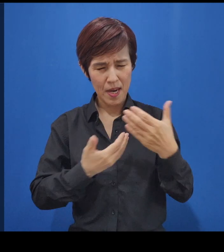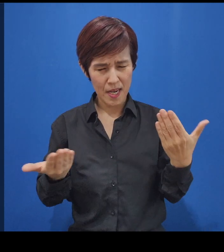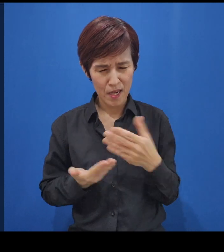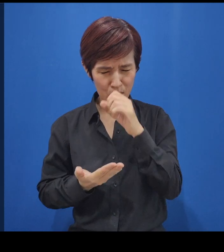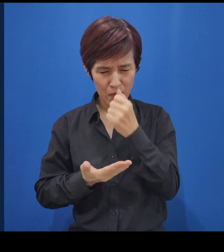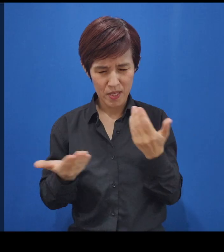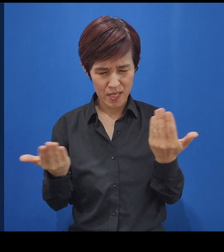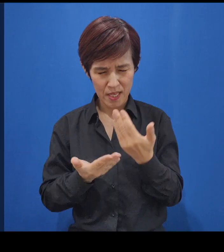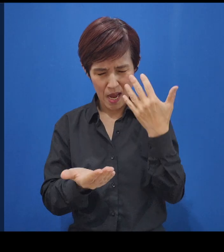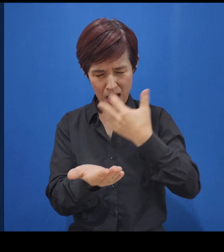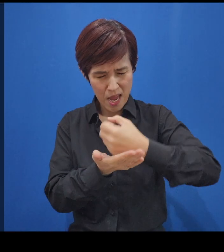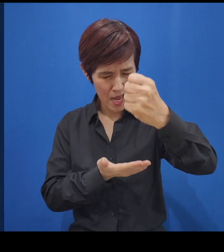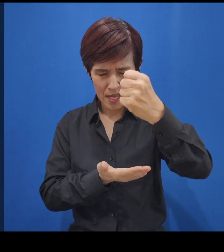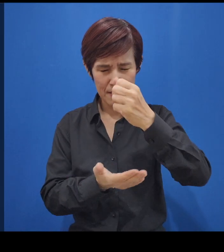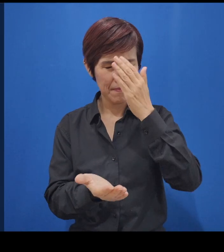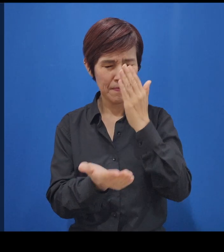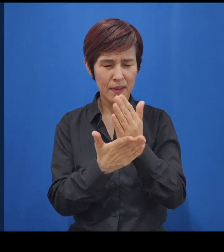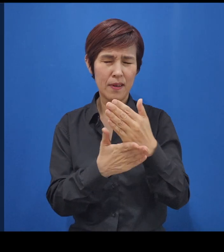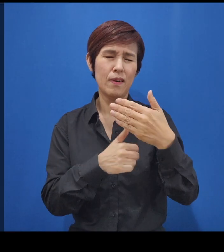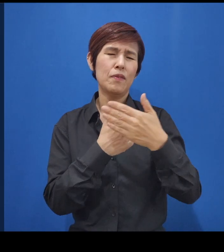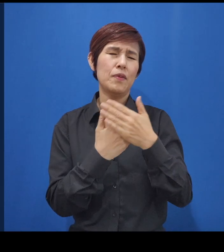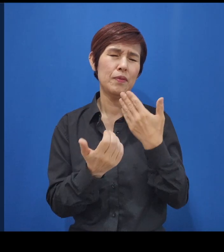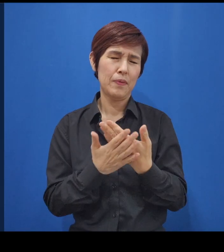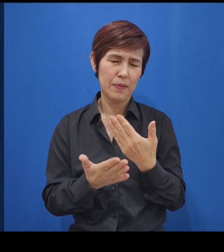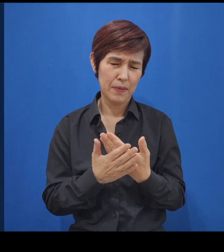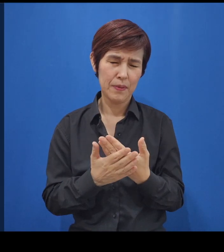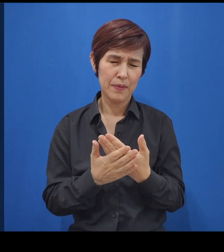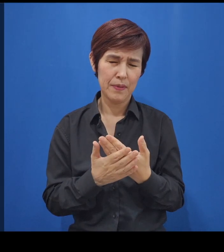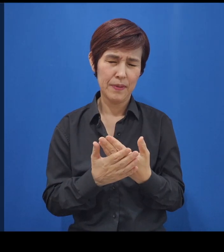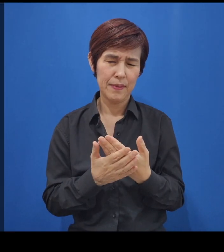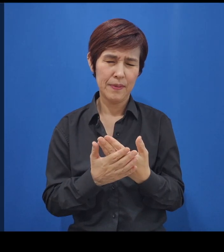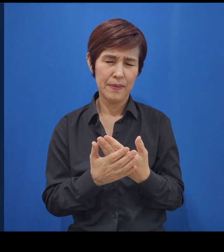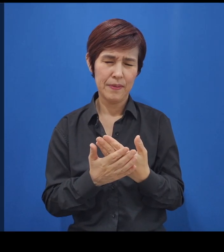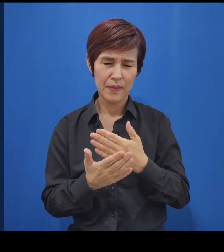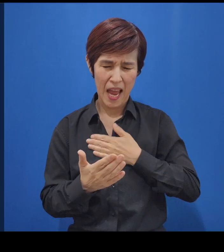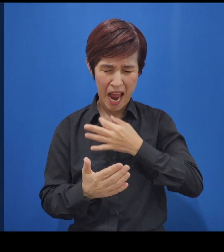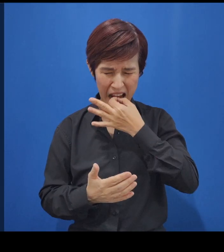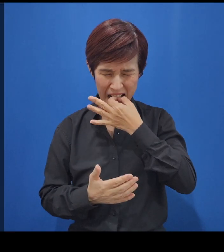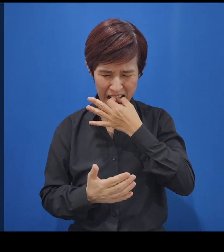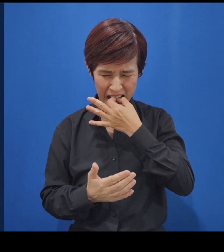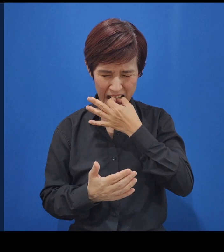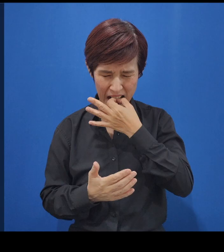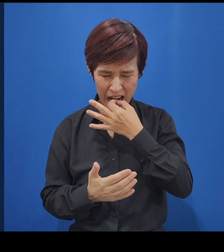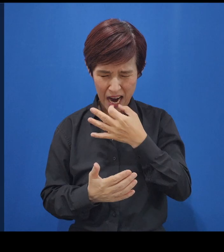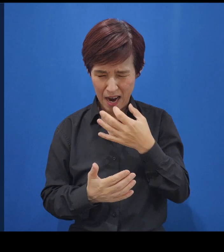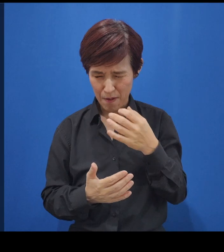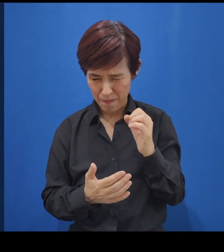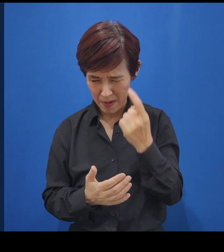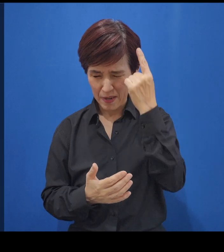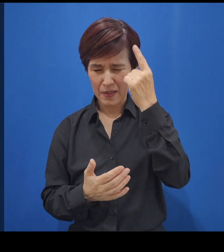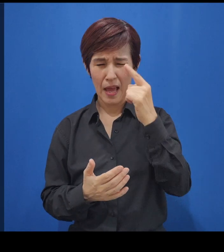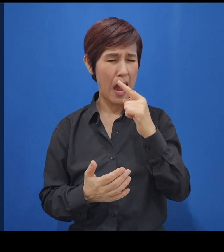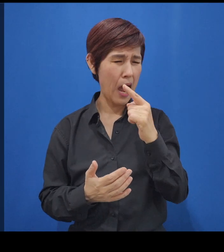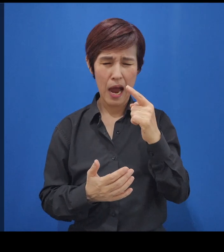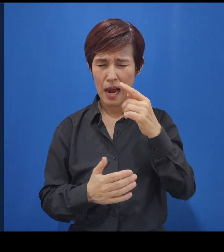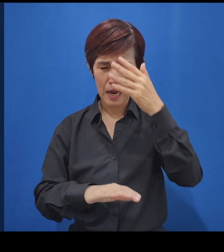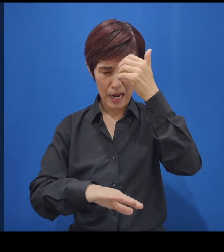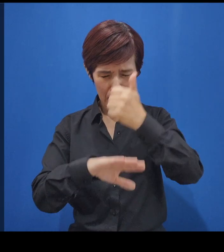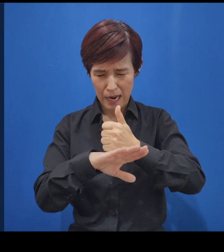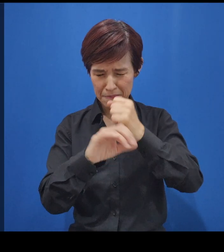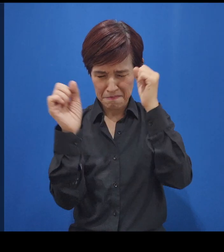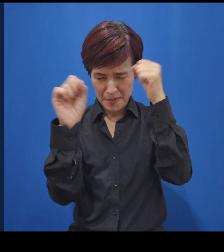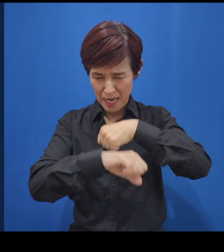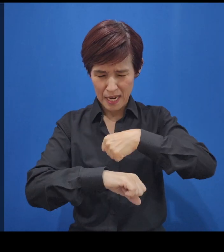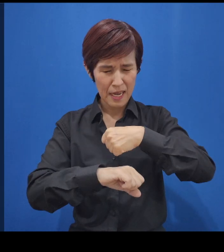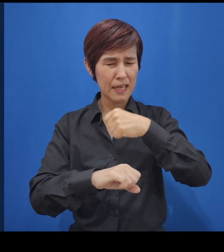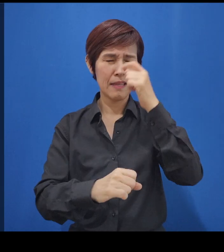맡겨주신 좋은 직분들 다 빼앗기는 일이 없기를 원합니다. 지금 내가 내 욕심 붙들다 과정도 추해지고 끝도 추해지는